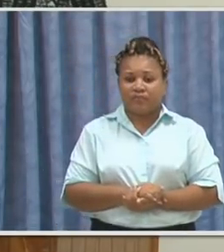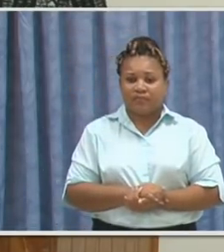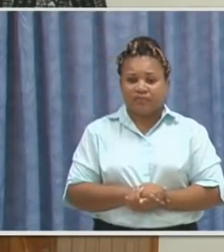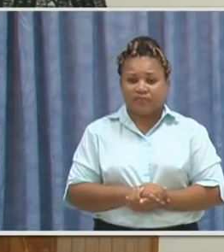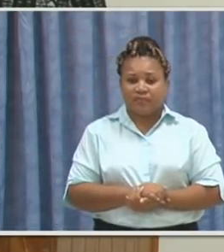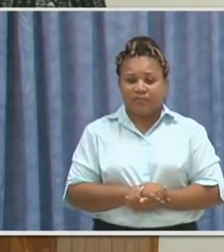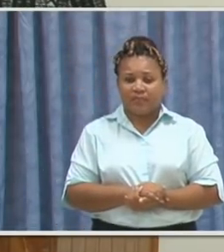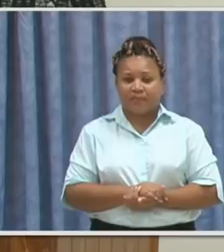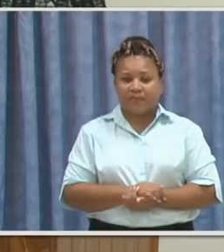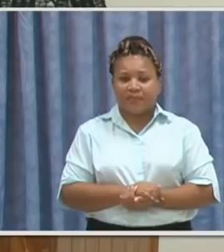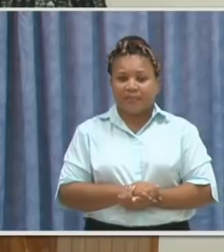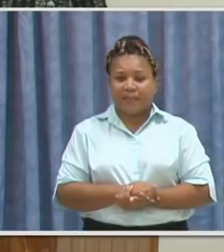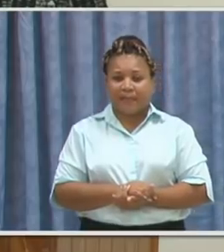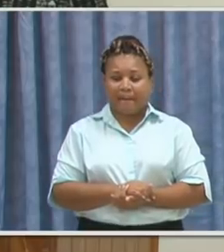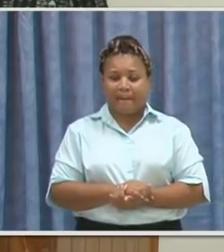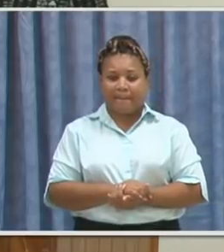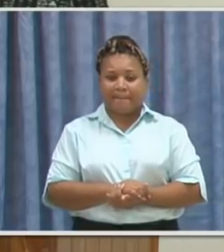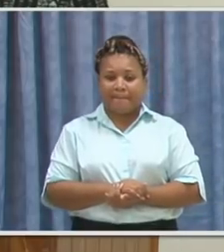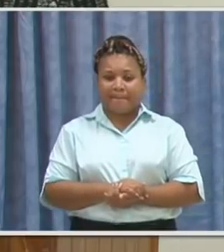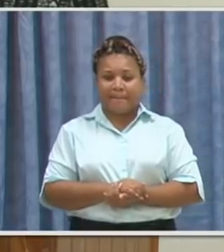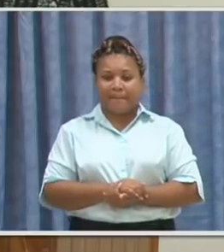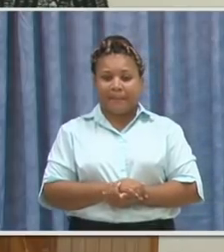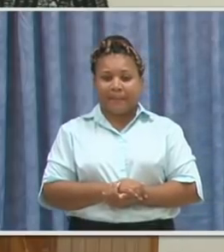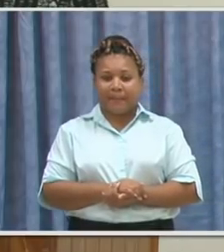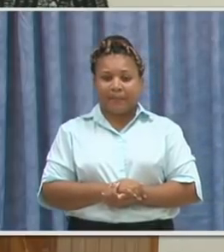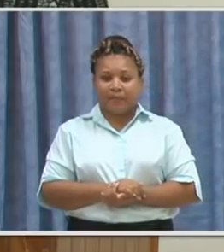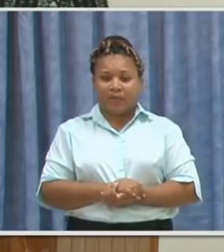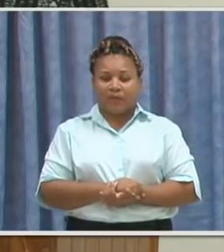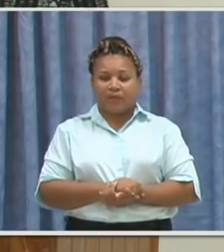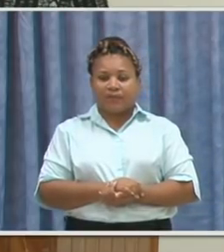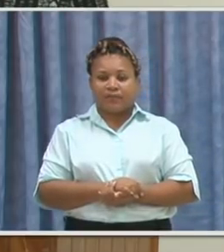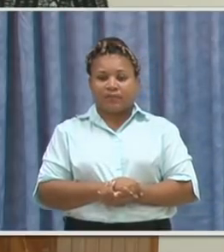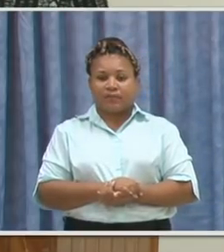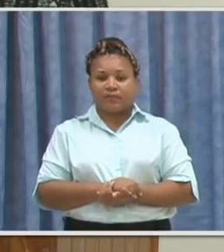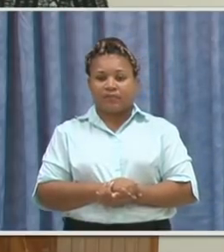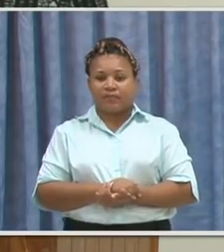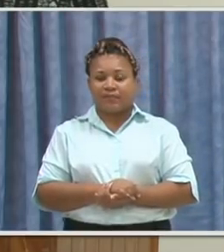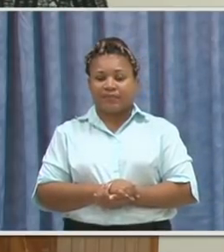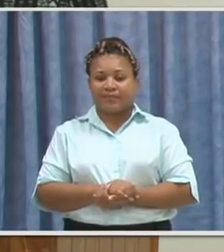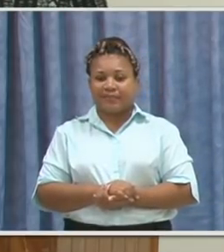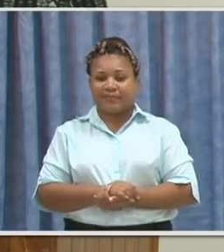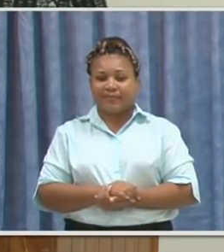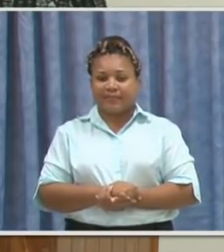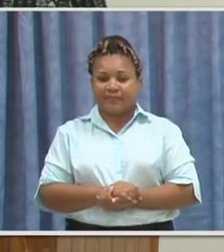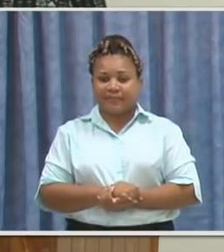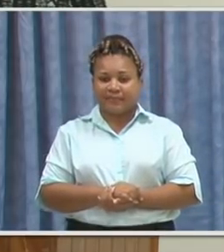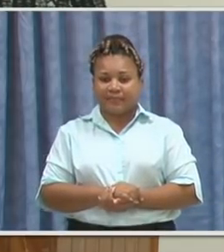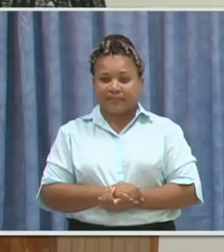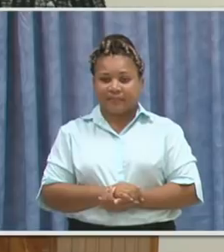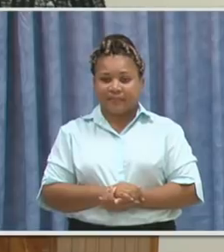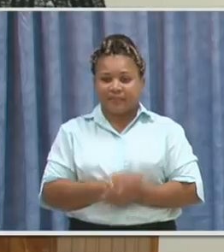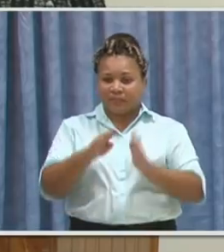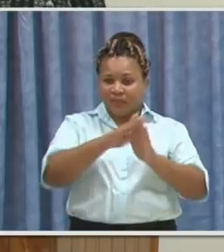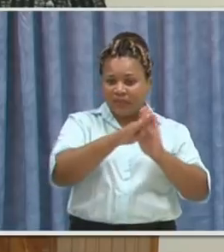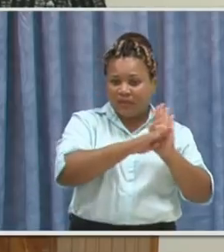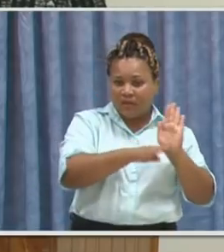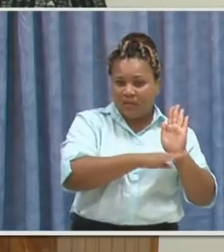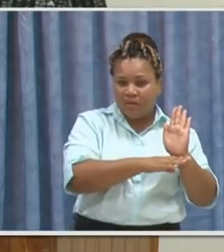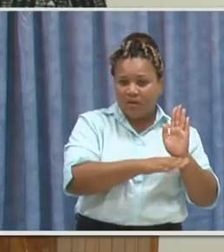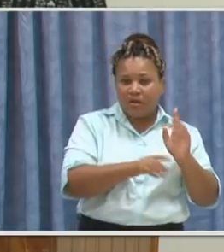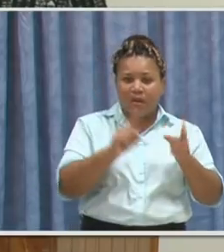faut capable, un, pour nous capable détecter un démon qui est malade avec sa virus